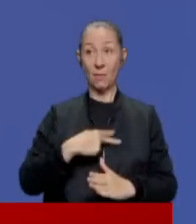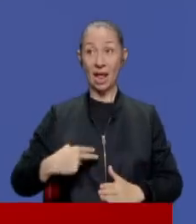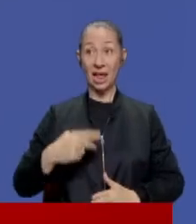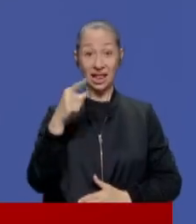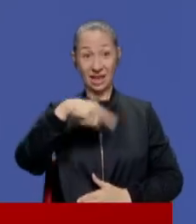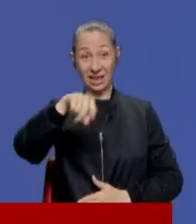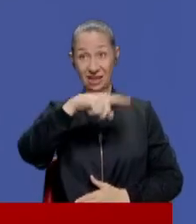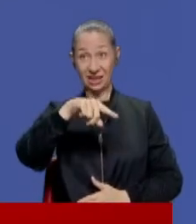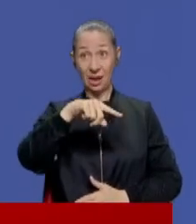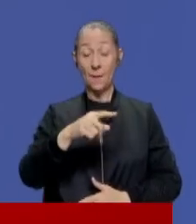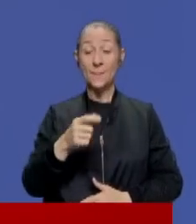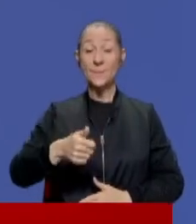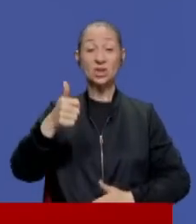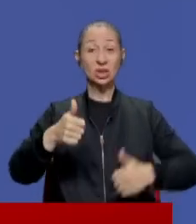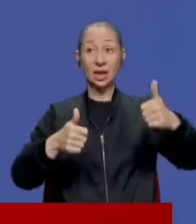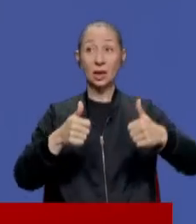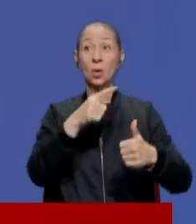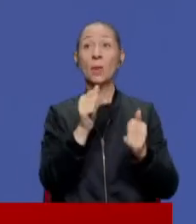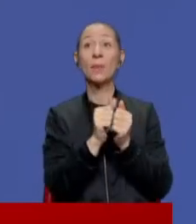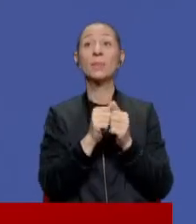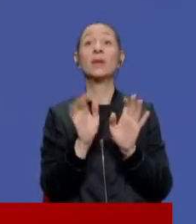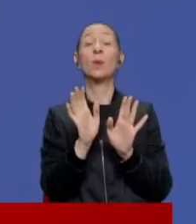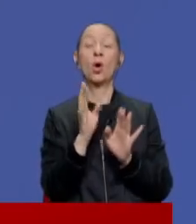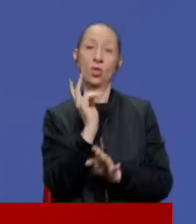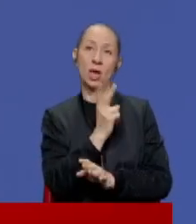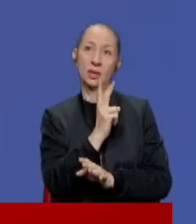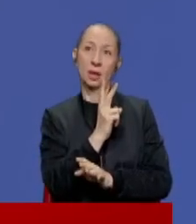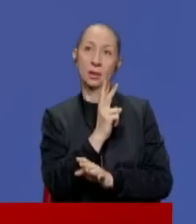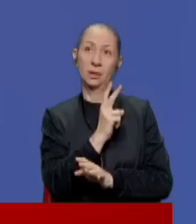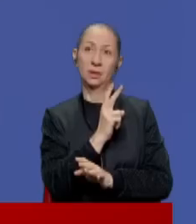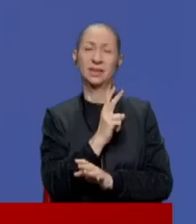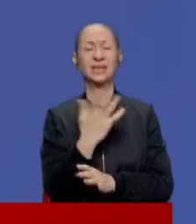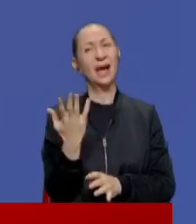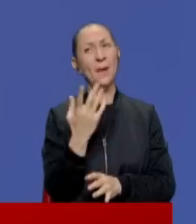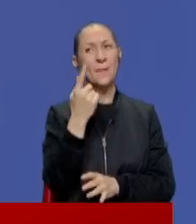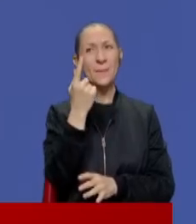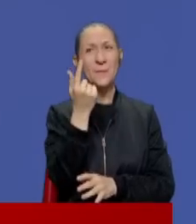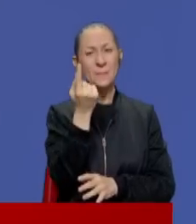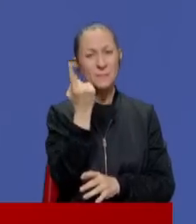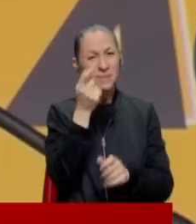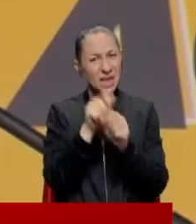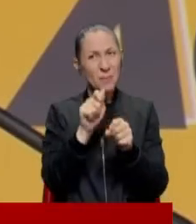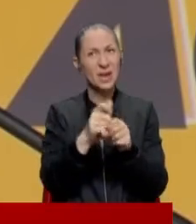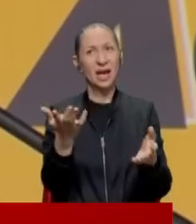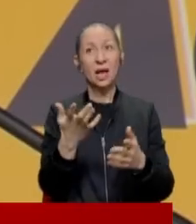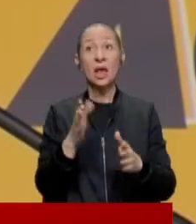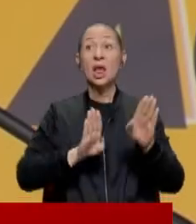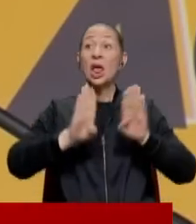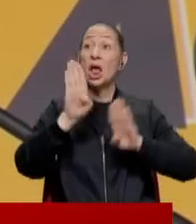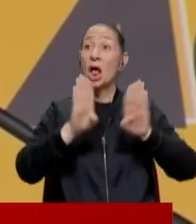belediyelerinin başkanları onlarda değil mi onlar da ya bir eseriniz olsun be